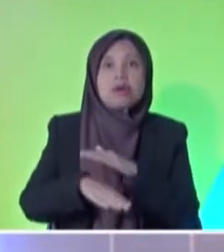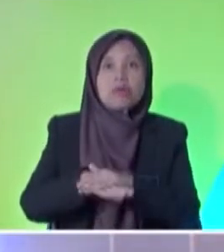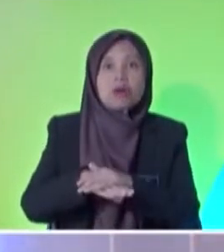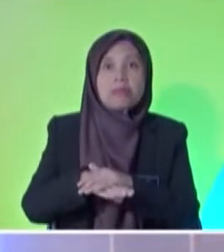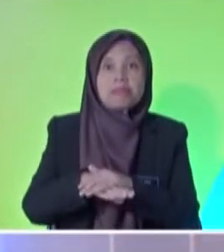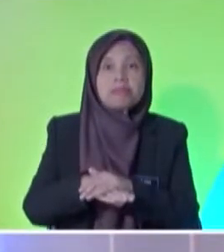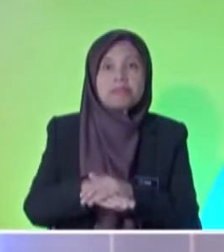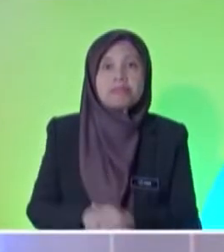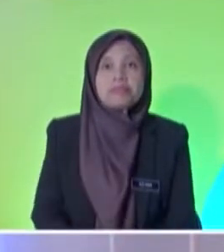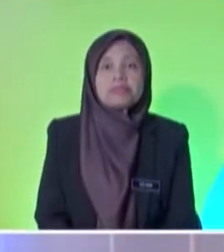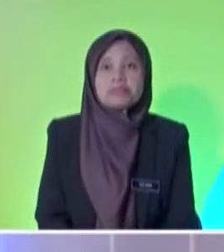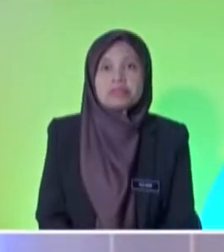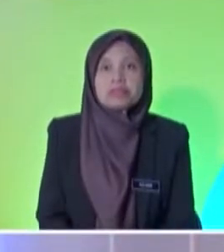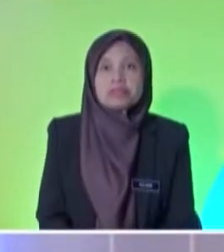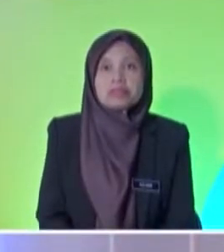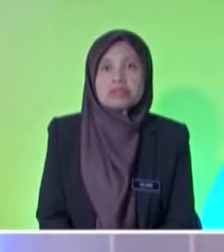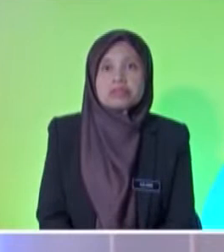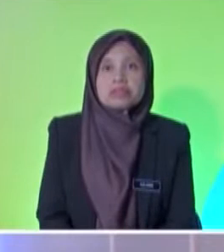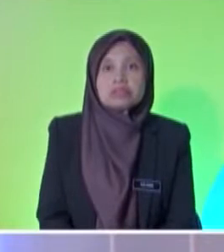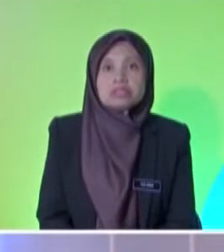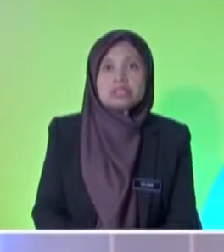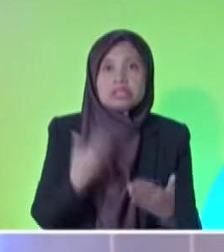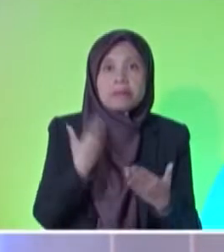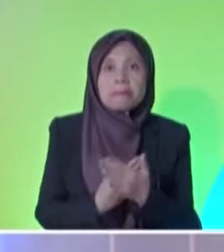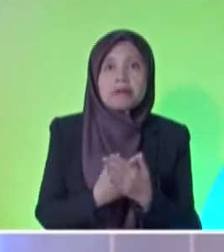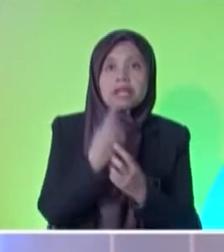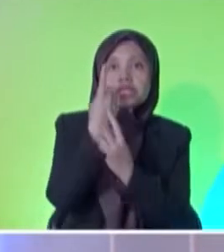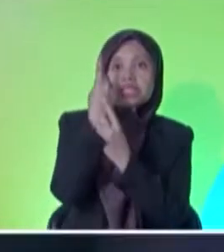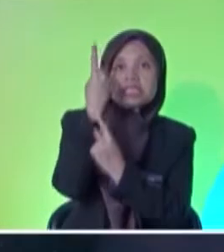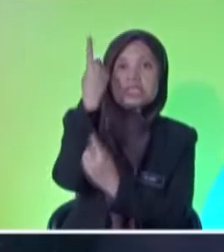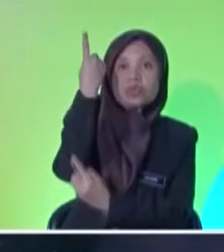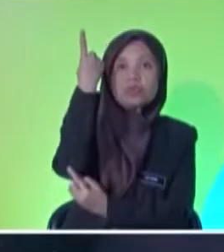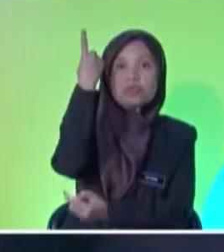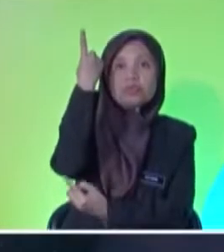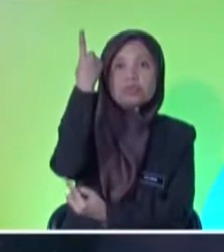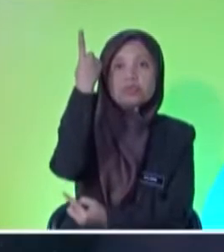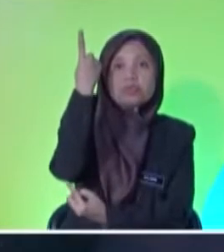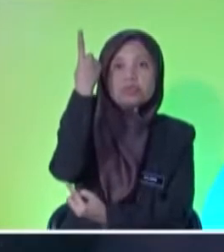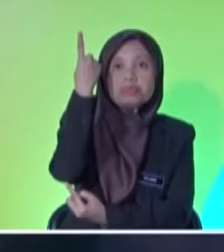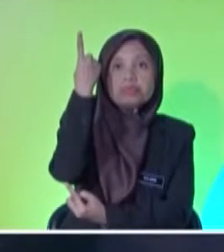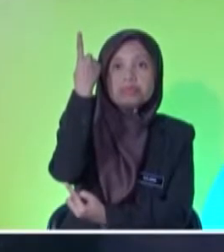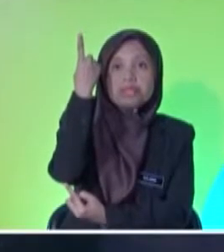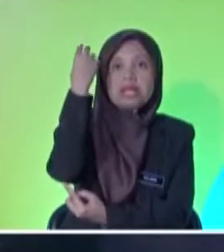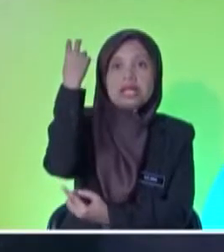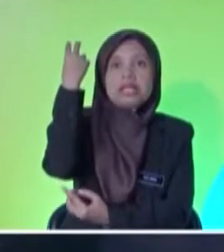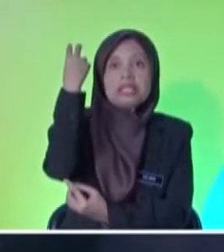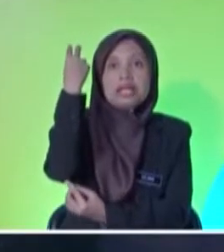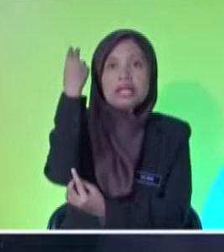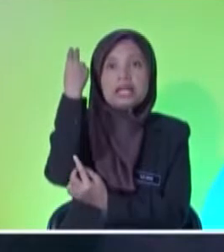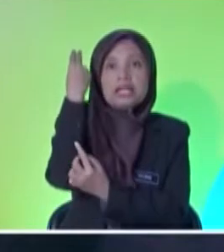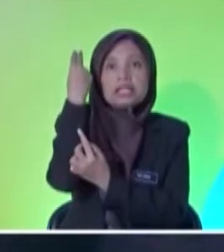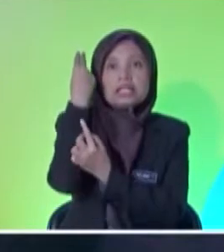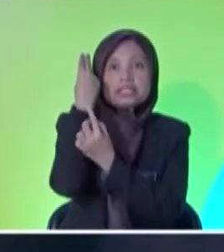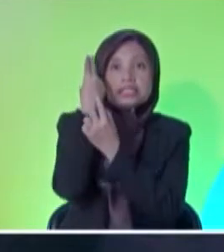free betok di bawah sampai ke siku bila sampai ke siku naik ke atas